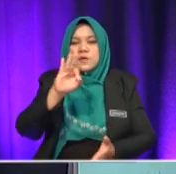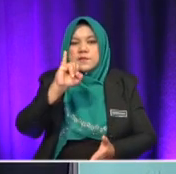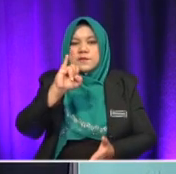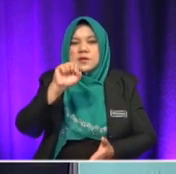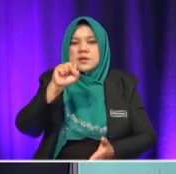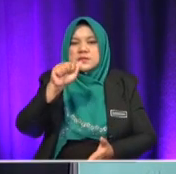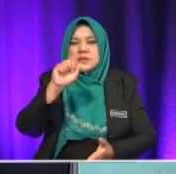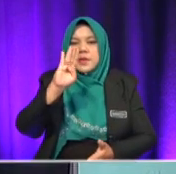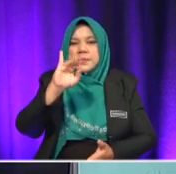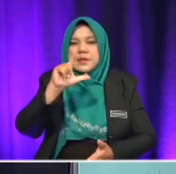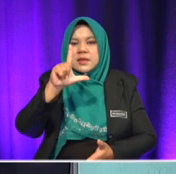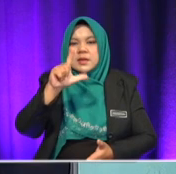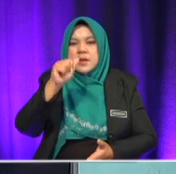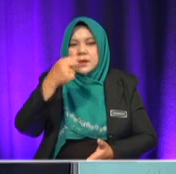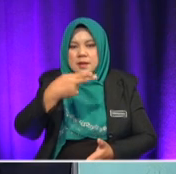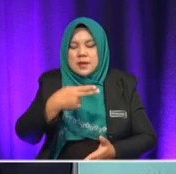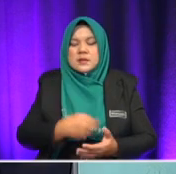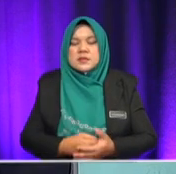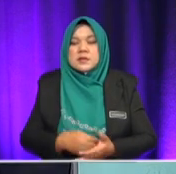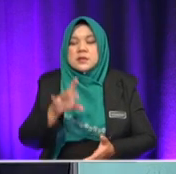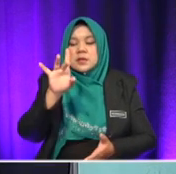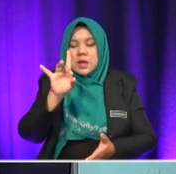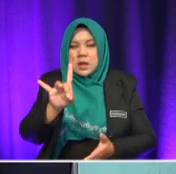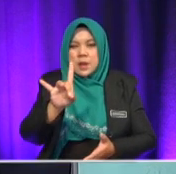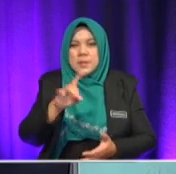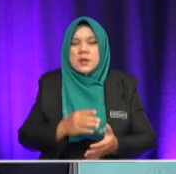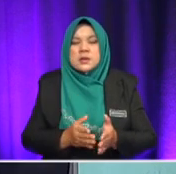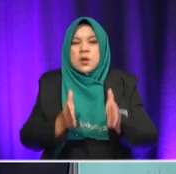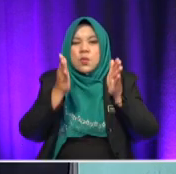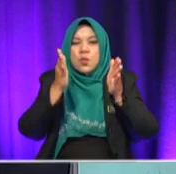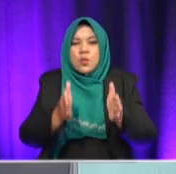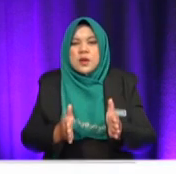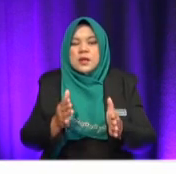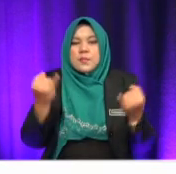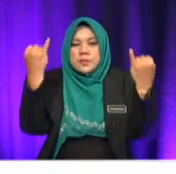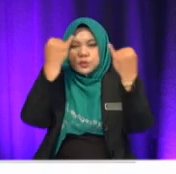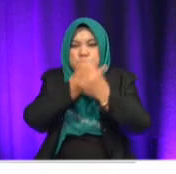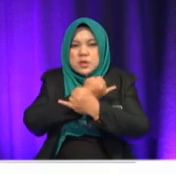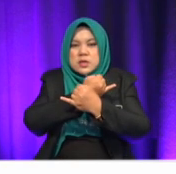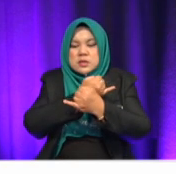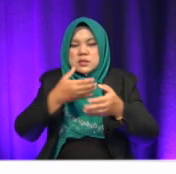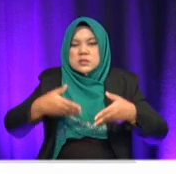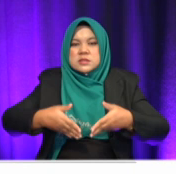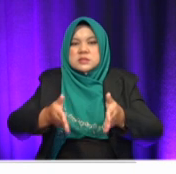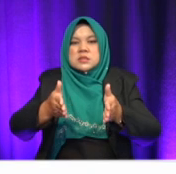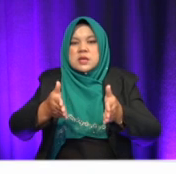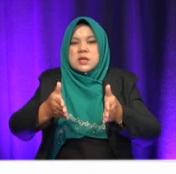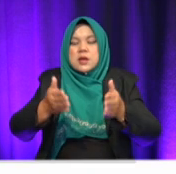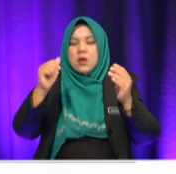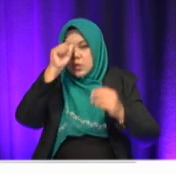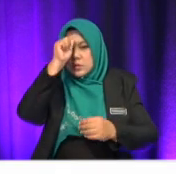dan yang ke-8 yaitu Ibnu Sabil yaitu orang yang berjuang di jalan Allah yaitu orang yang bermusafir